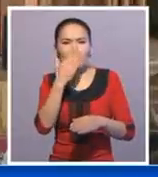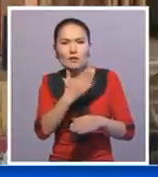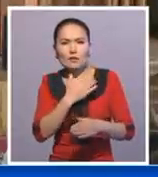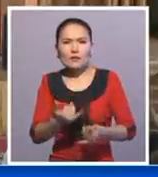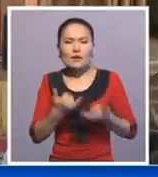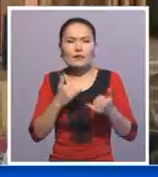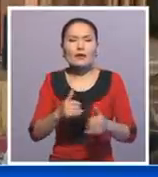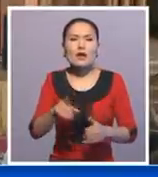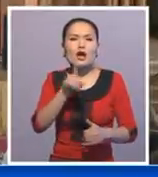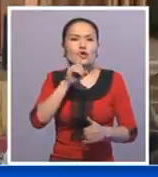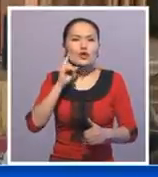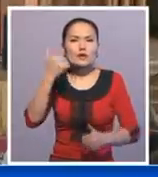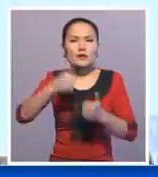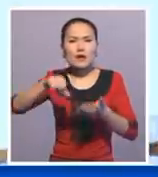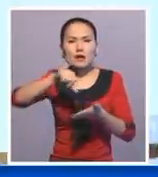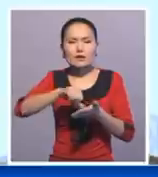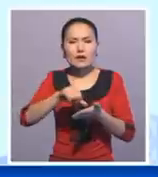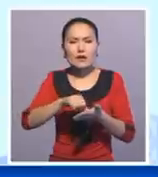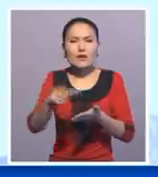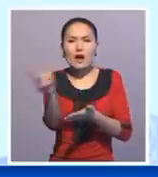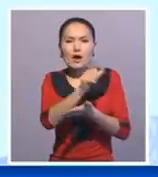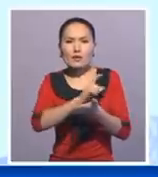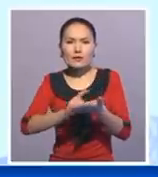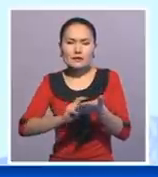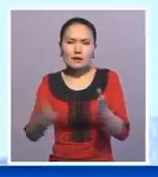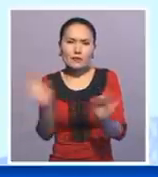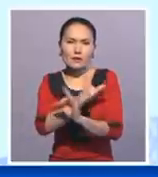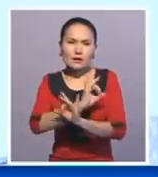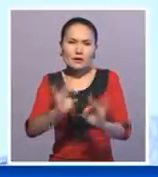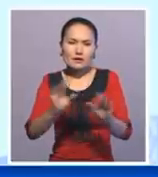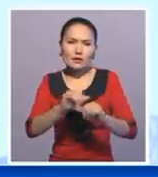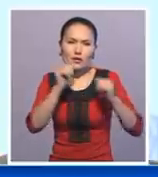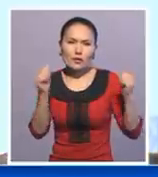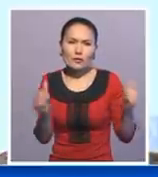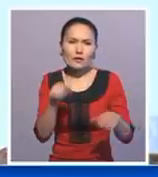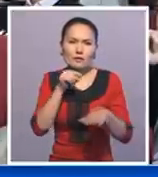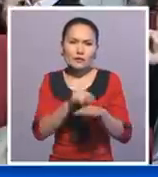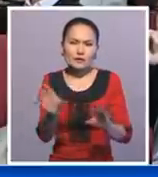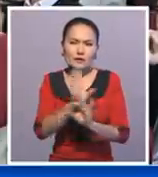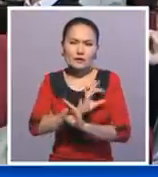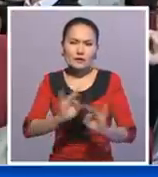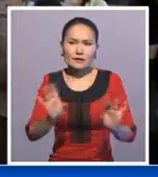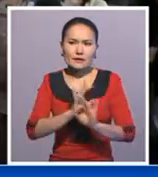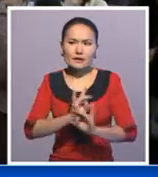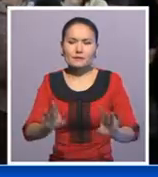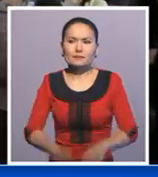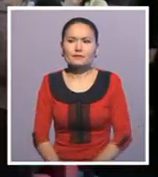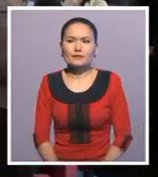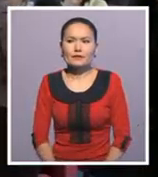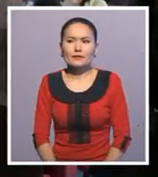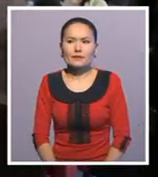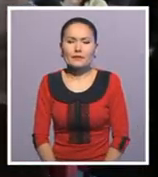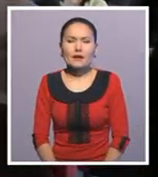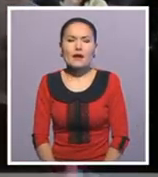қатысқан жас ақындар поэзия патшасын көз алдымызға алып келгенде әсерде болдық, дейді кеш көрермендері. Ең бірінші